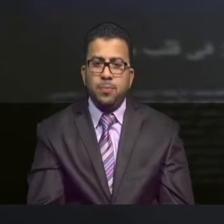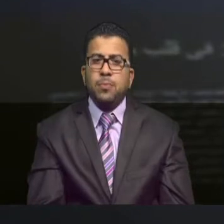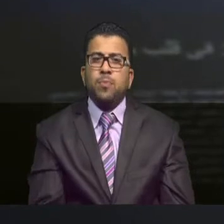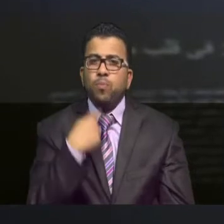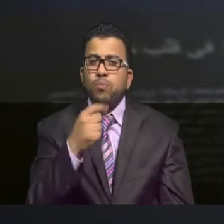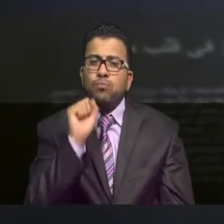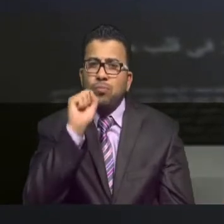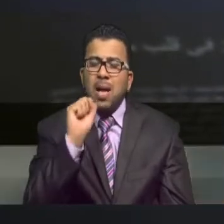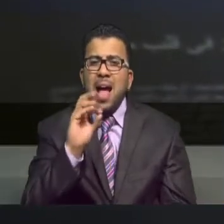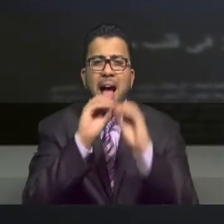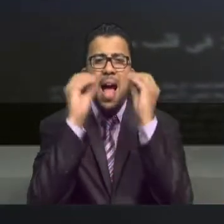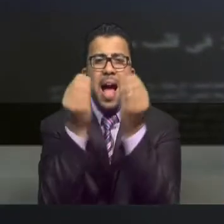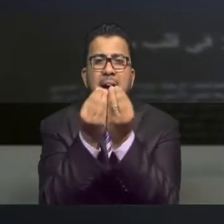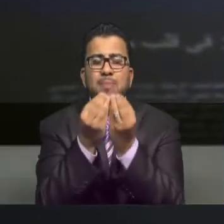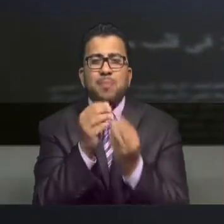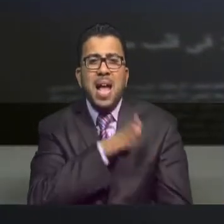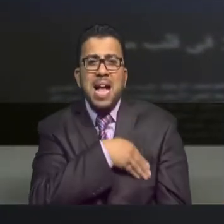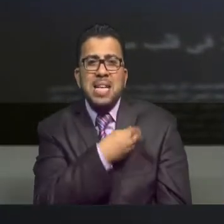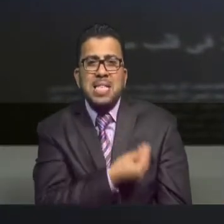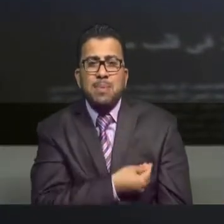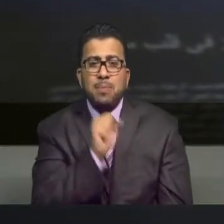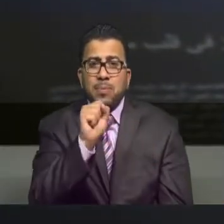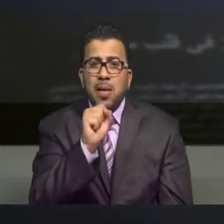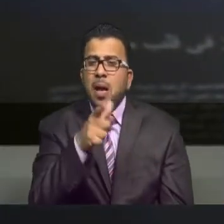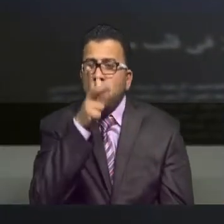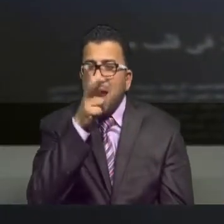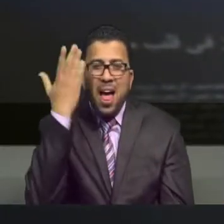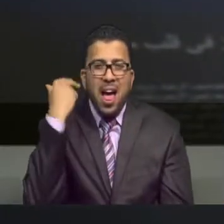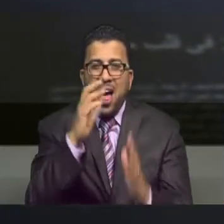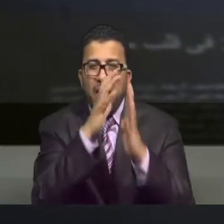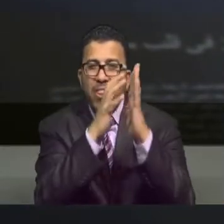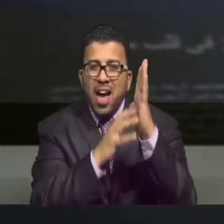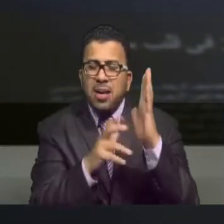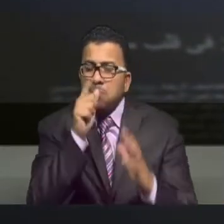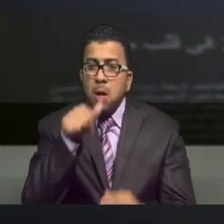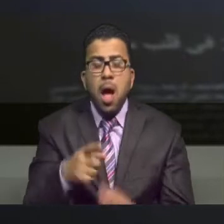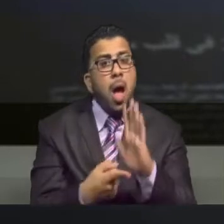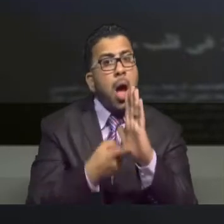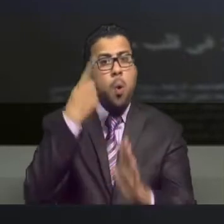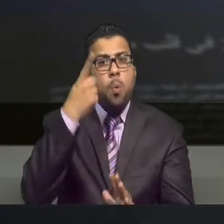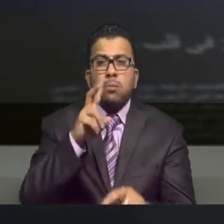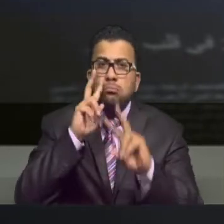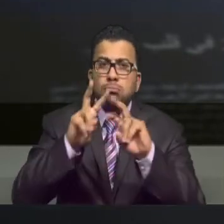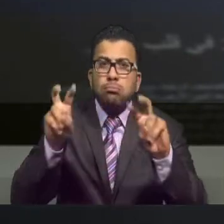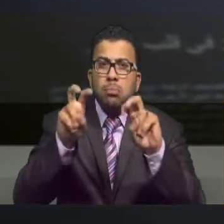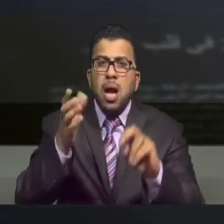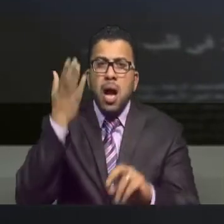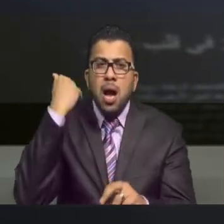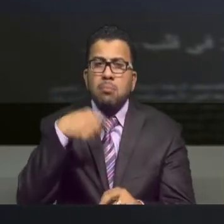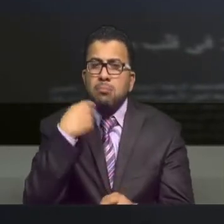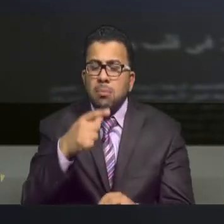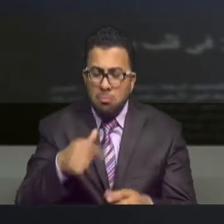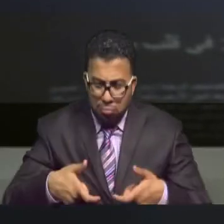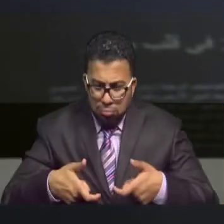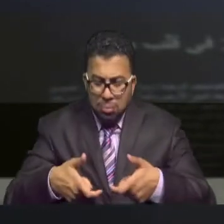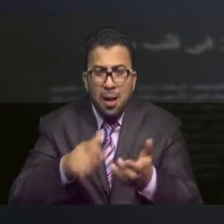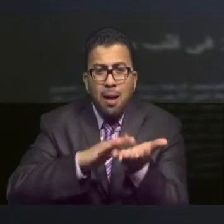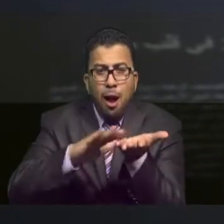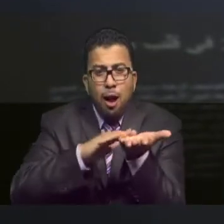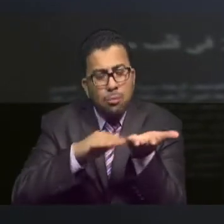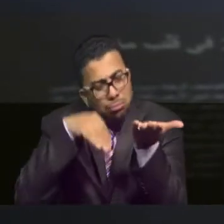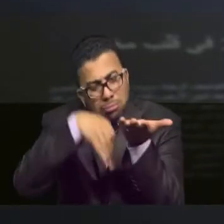اكتشافات الهيئة الإسبانية بالتعاون مع هيئة الأثار فريدة من نوعها إلى الآن، إذ لم يتم العثور على نظام قنوات تحت الأرض يتوفر